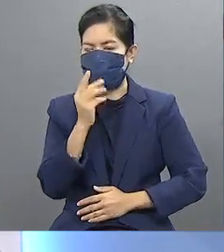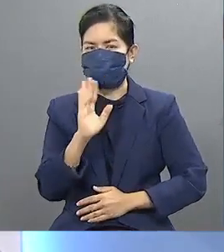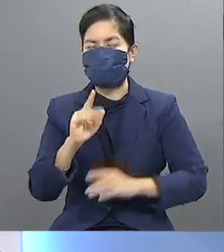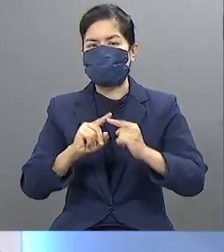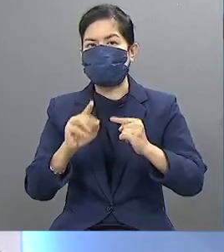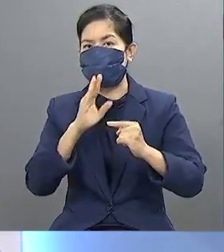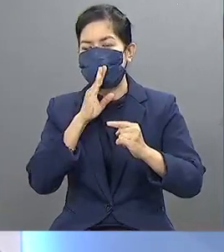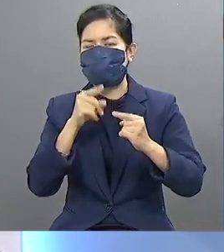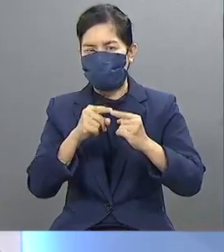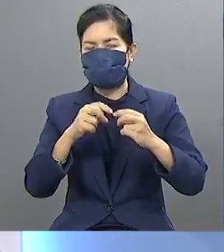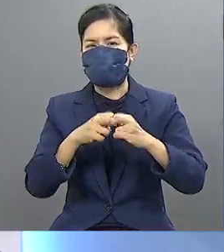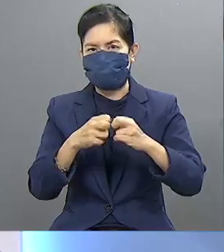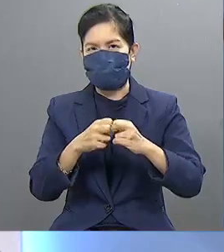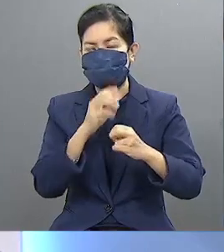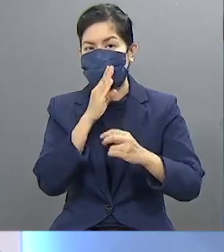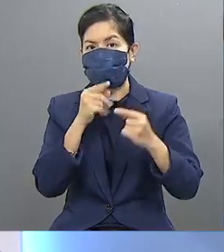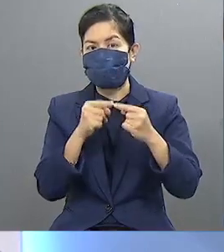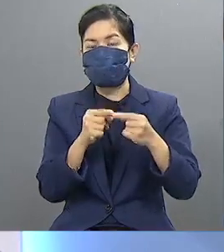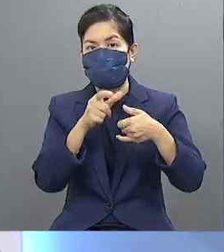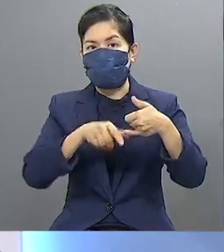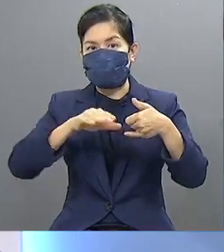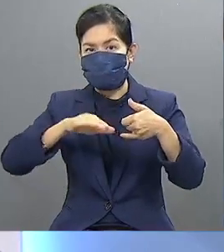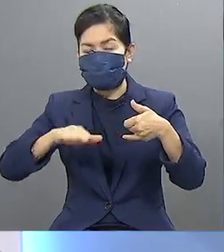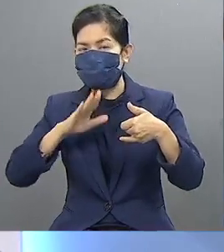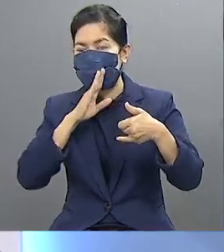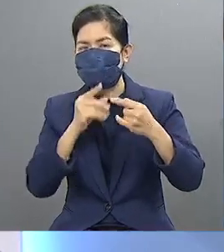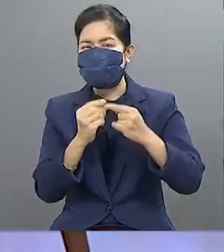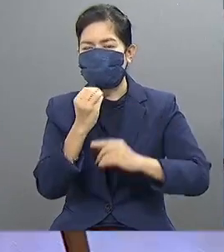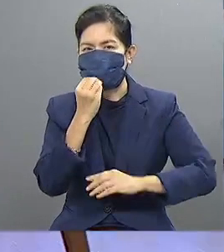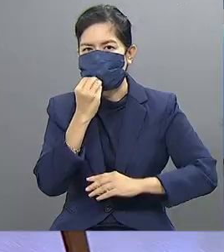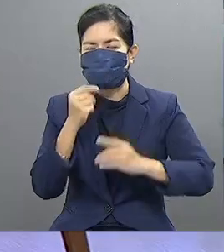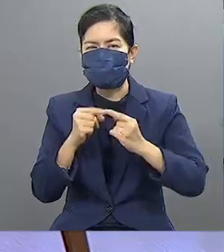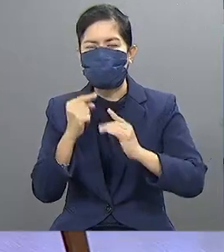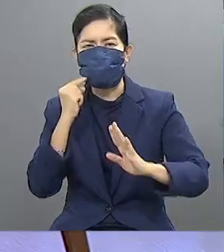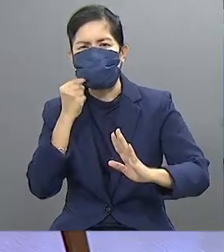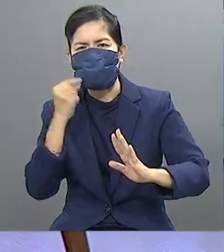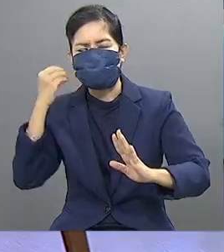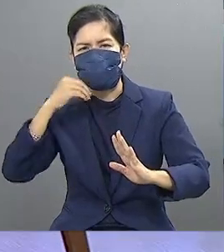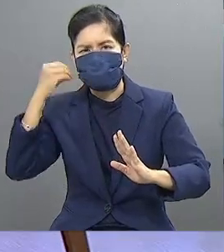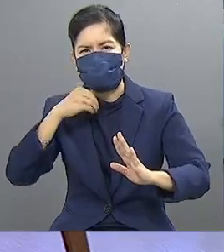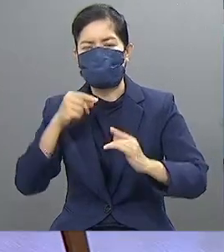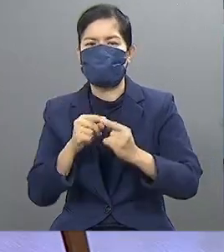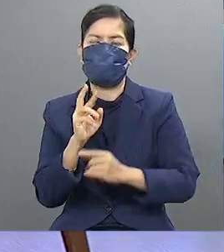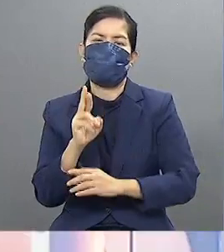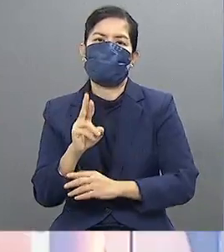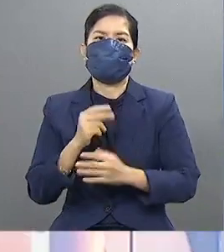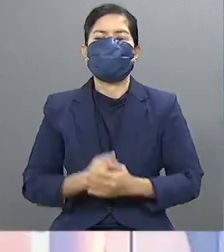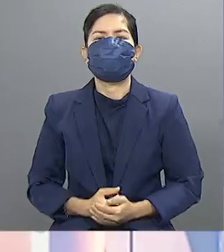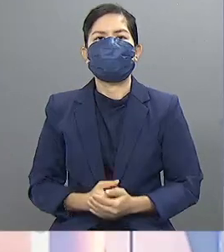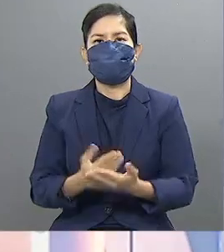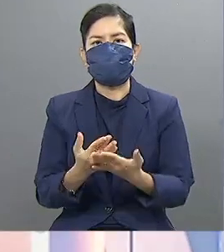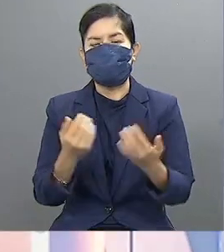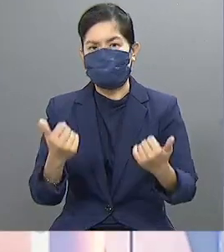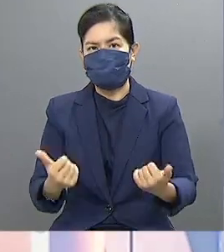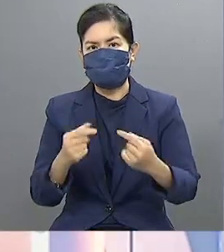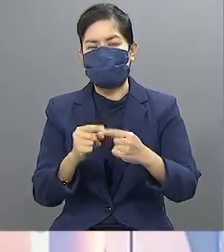ด้วยเพราะเด็กถ้ากินเค็มจะติดนะครับ นะคะโอเควันนี้ต้องขอขอบคุณคุณหมอมากๆเลยเสียดายเวลามีน้อยนะคะเชื่อว่าโอกาสหน้าคงได้มีโ